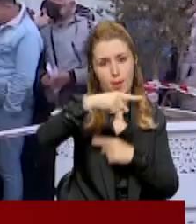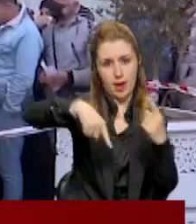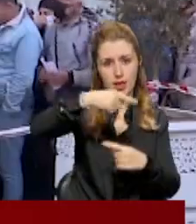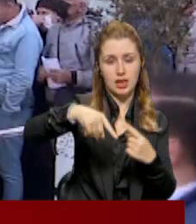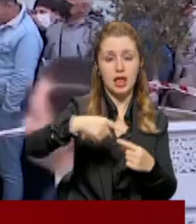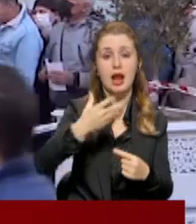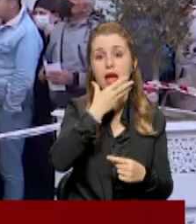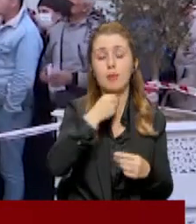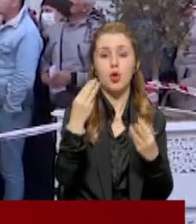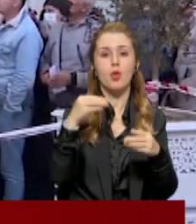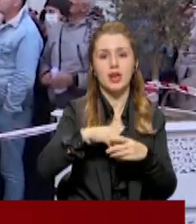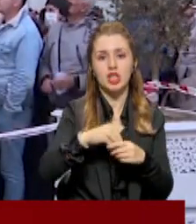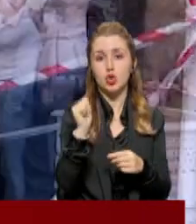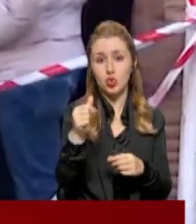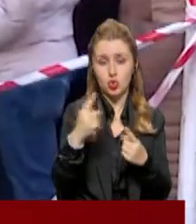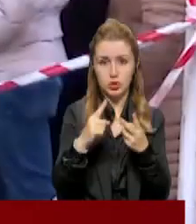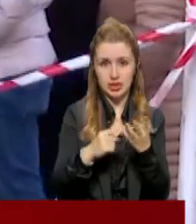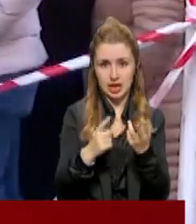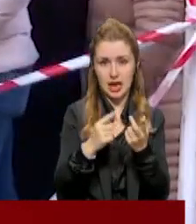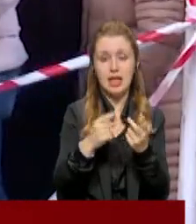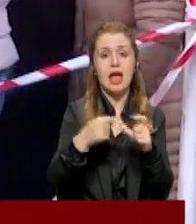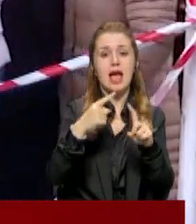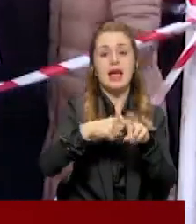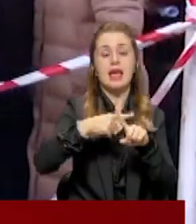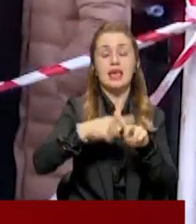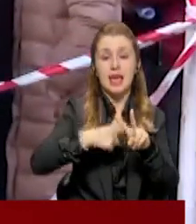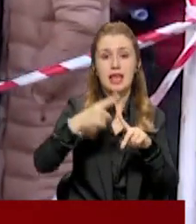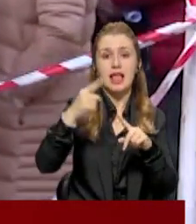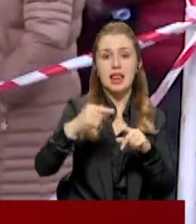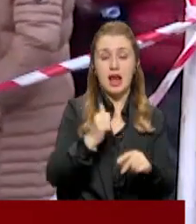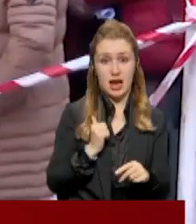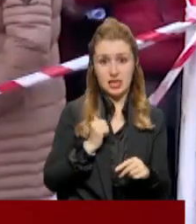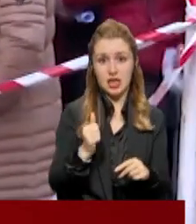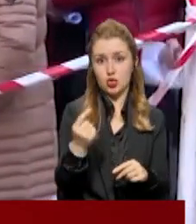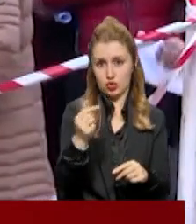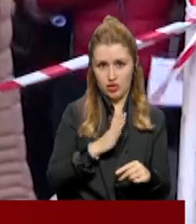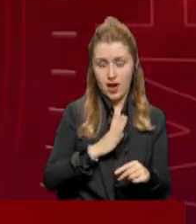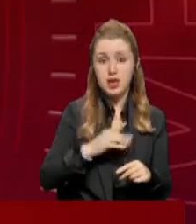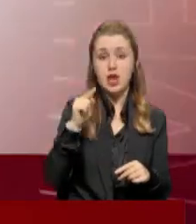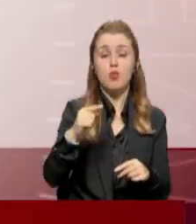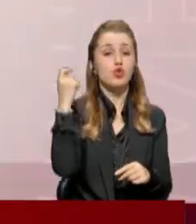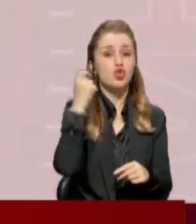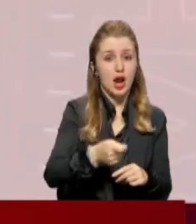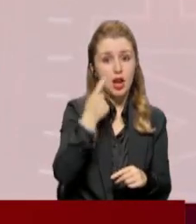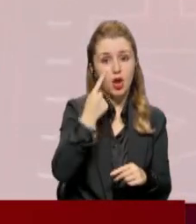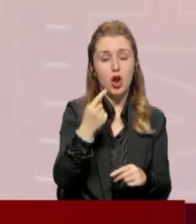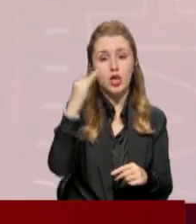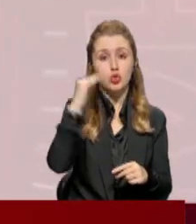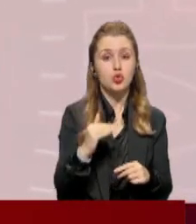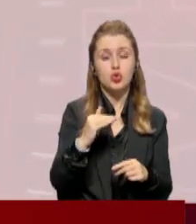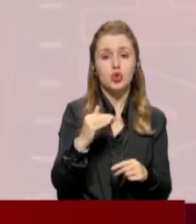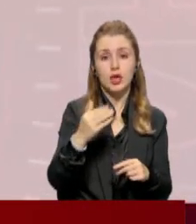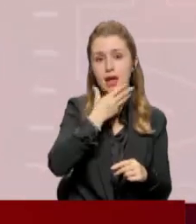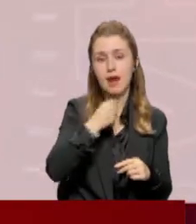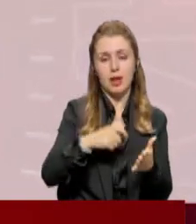aradılar. Emekli olmak için gün sayan EYT'liler eğer asgari ücretli ise mevcut koşullarda en düşük emekli